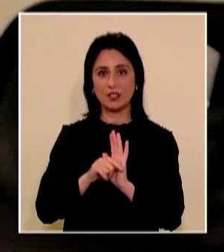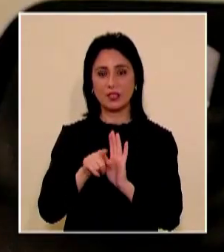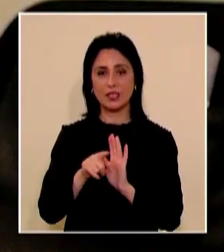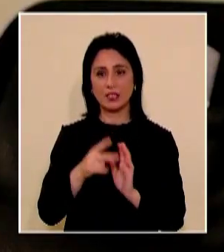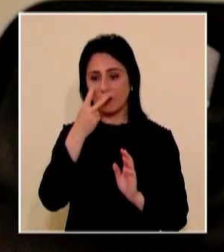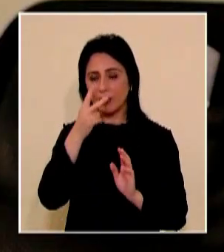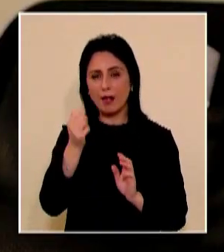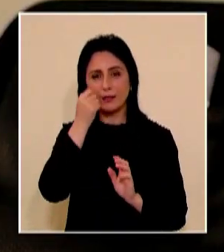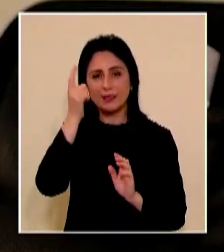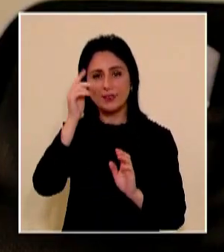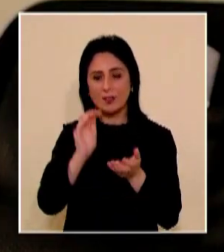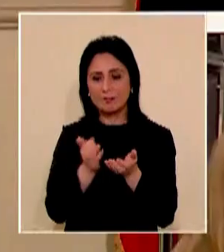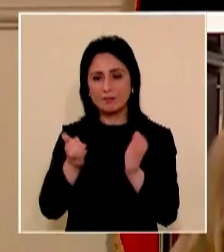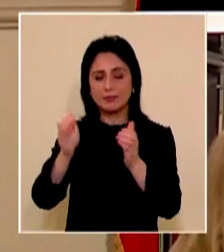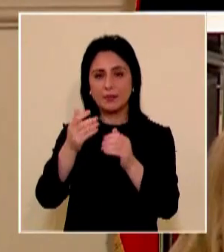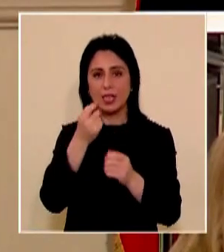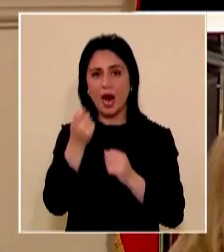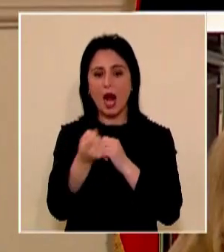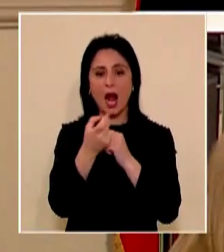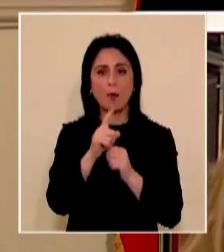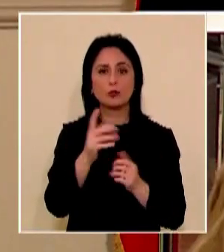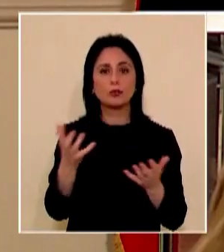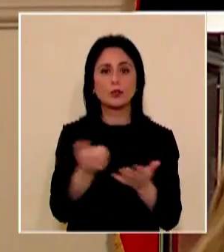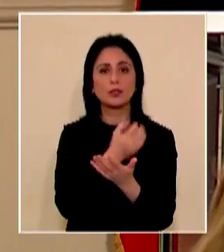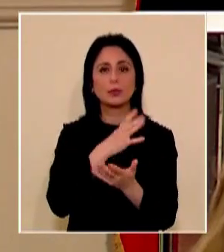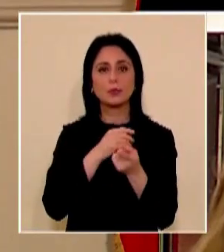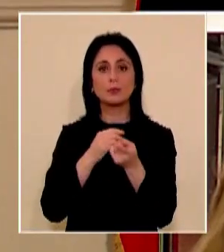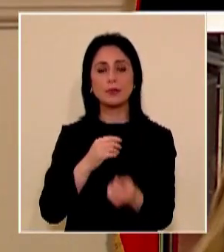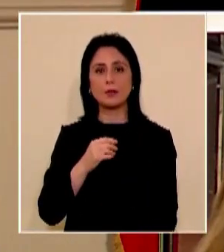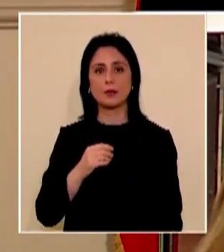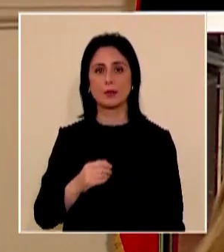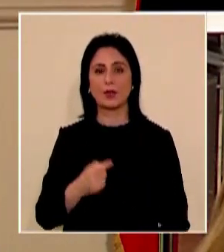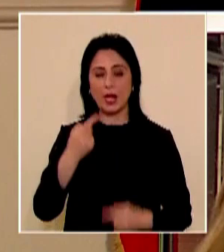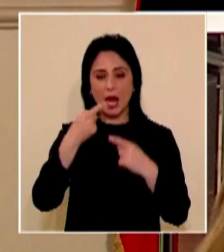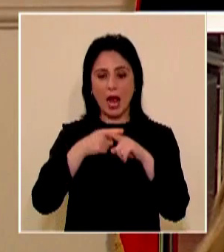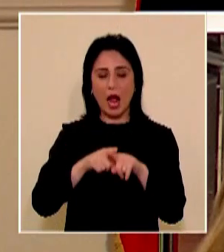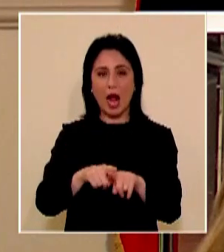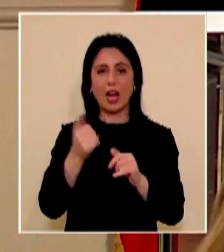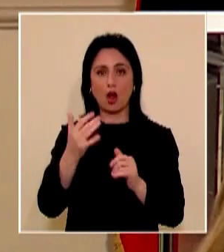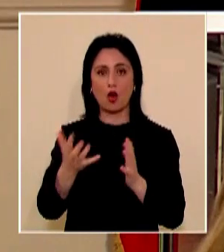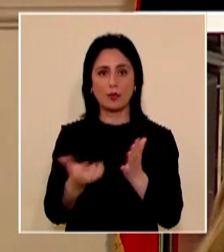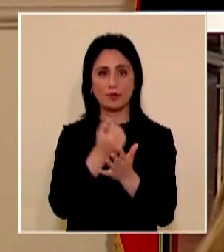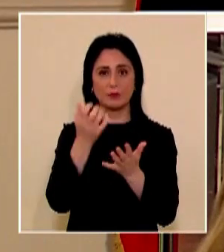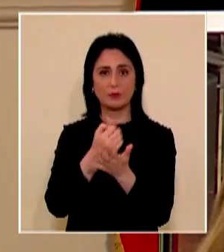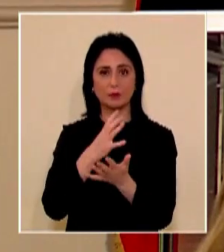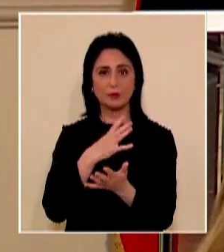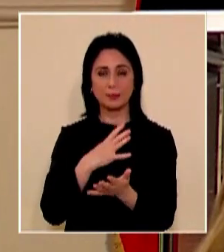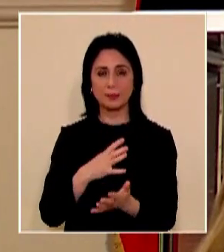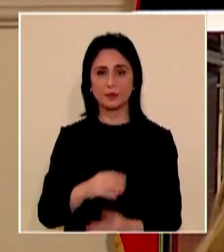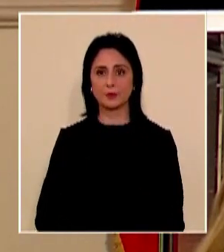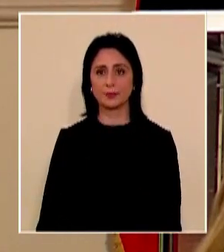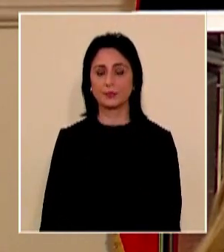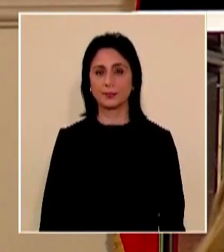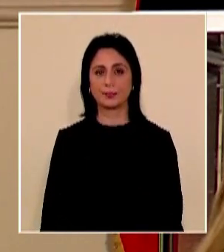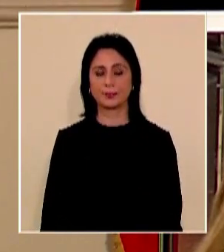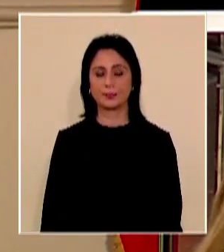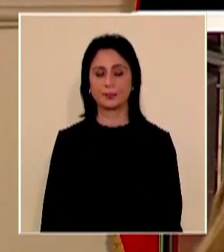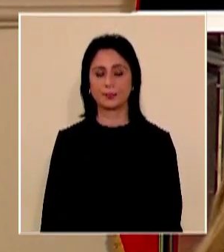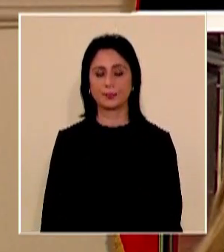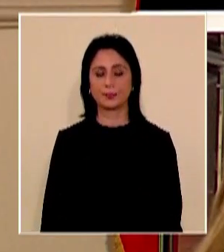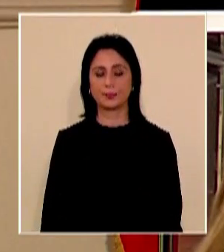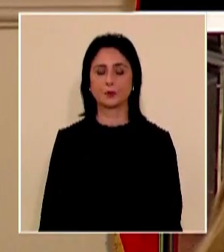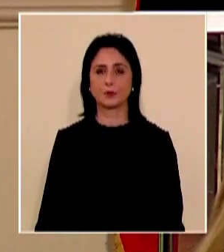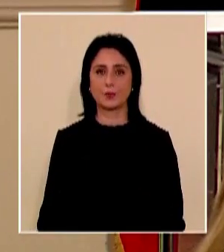wspólną polsko-gruzińską misję archeologiczną, wydobyte przez archeologów, wspaniałe świadectwa